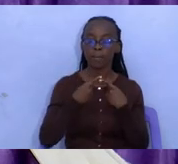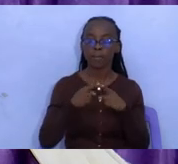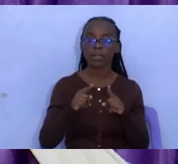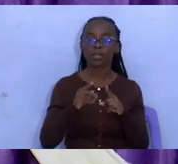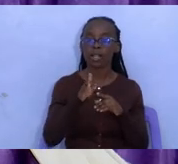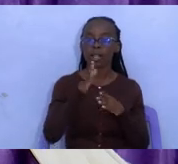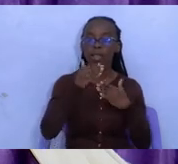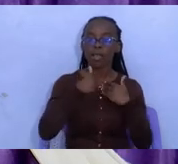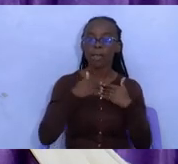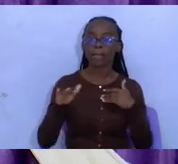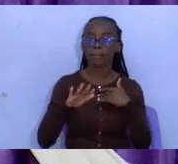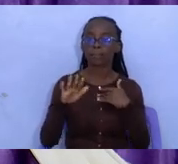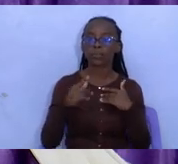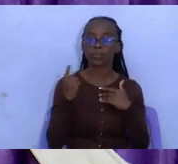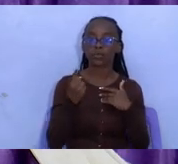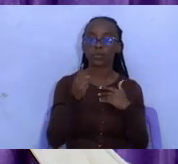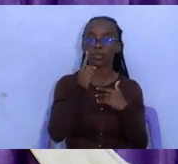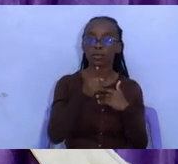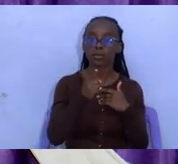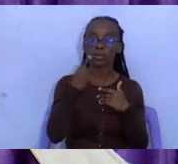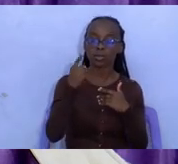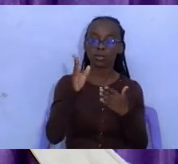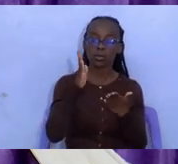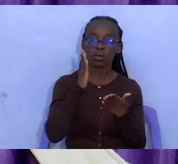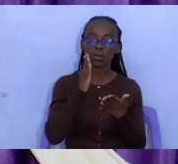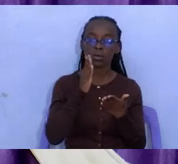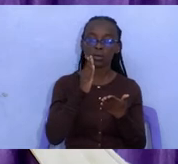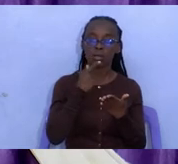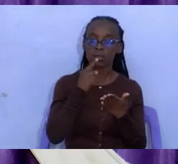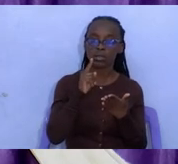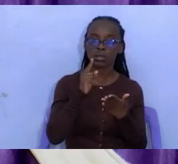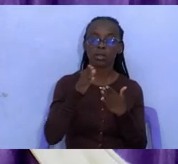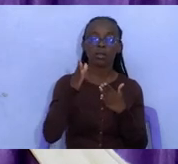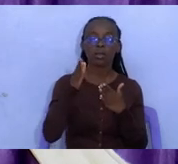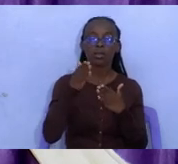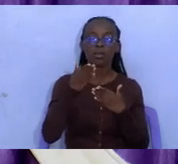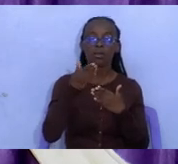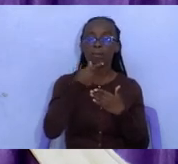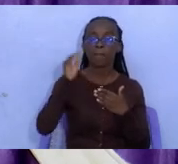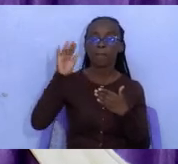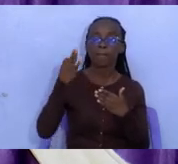ukuelewa. Rudi tu sema mtu wa Mungu sijaelewa hii. Nisaidie kuelewa.